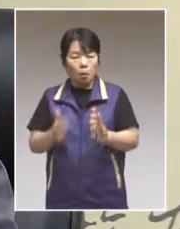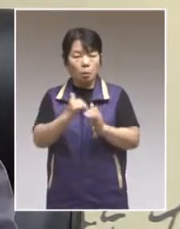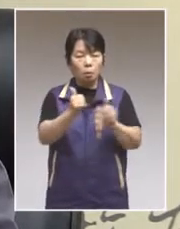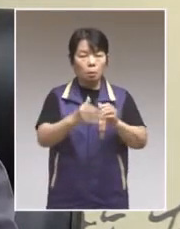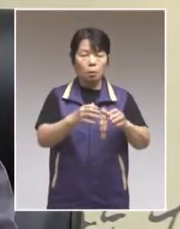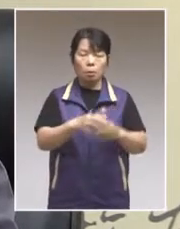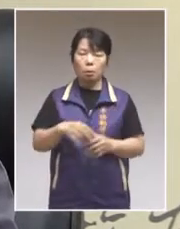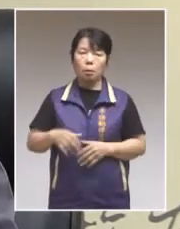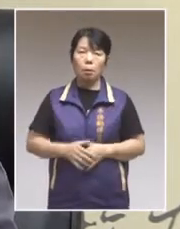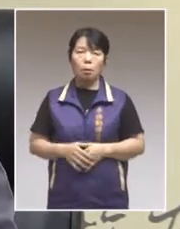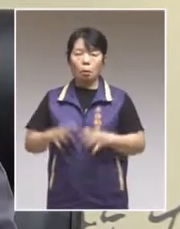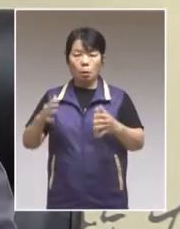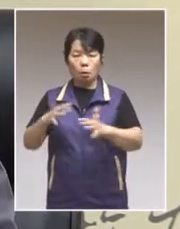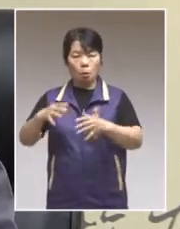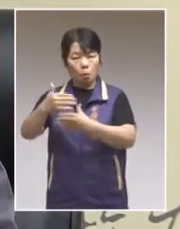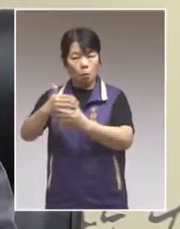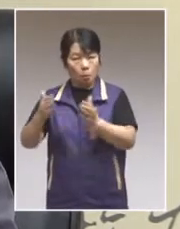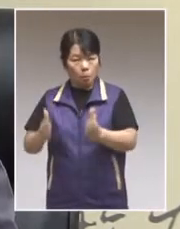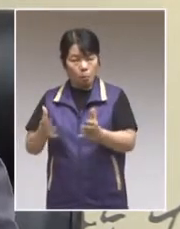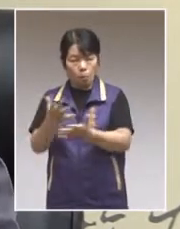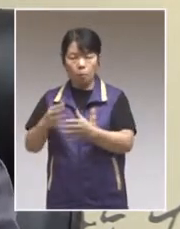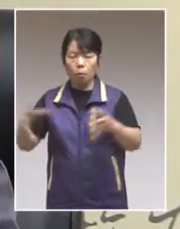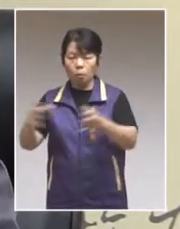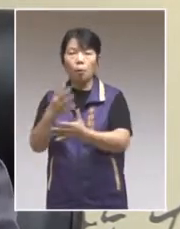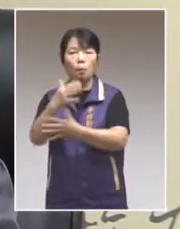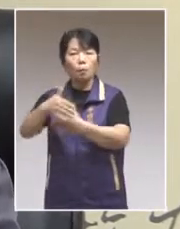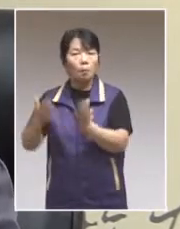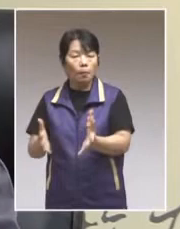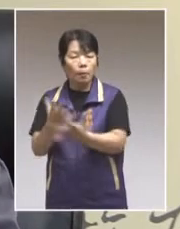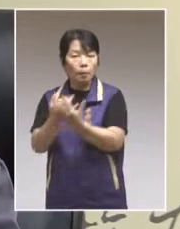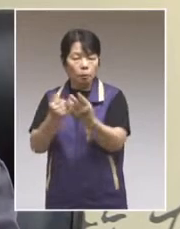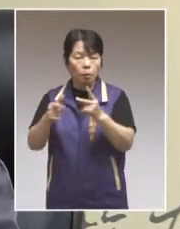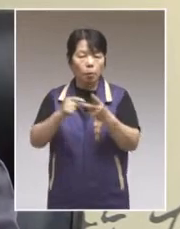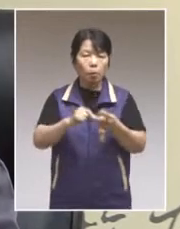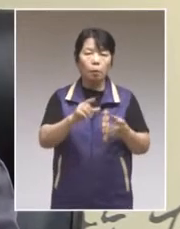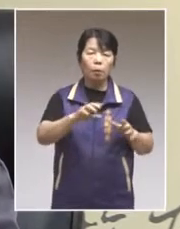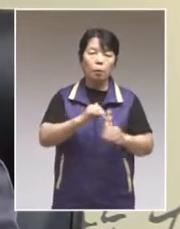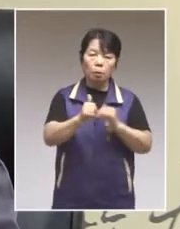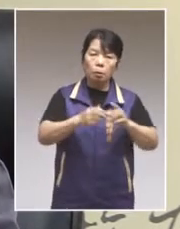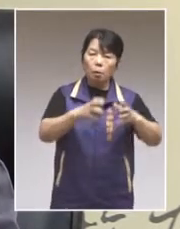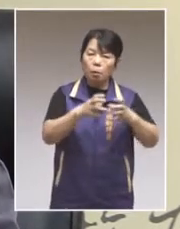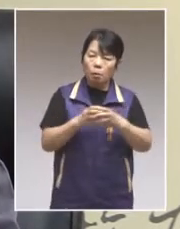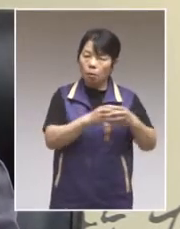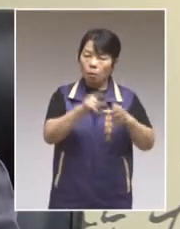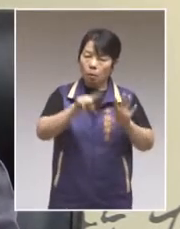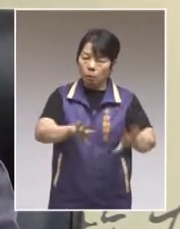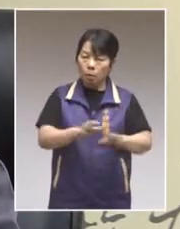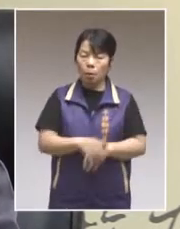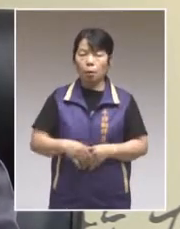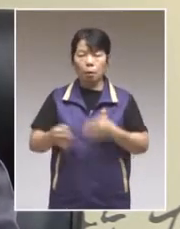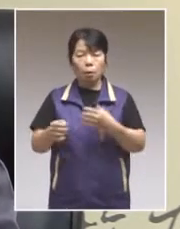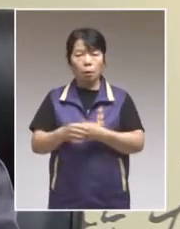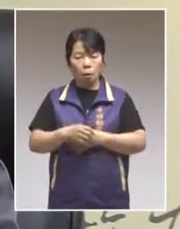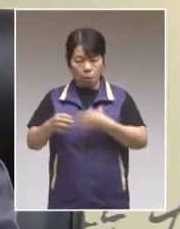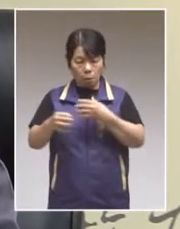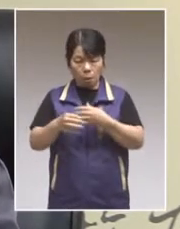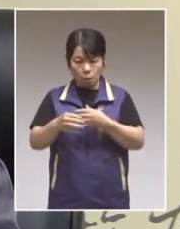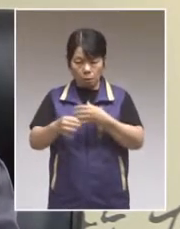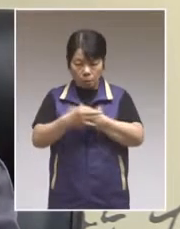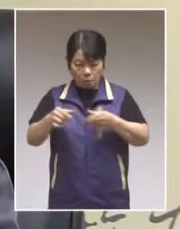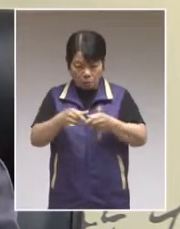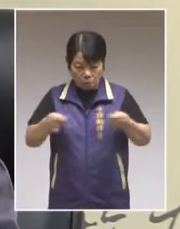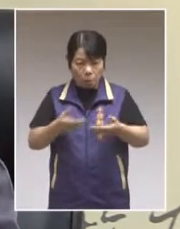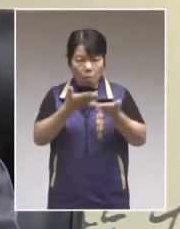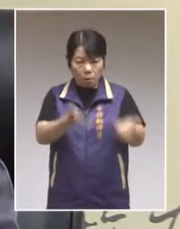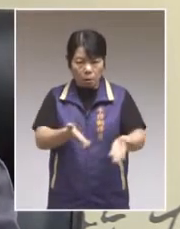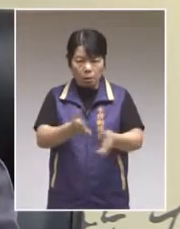学这边所谓的接触者，这个两支快筛试剂，然后回家立刻验。那验完之后呢，筛检结